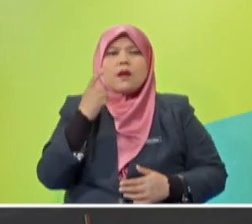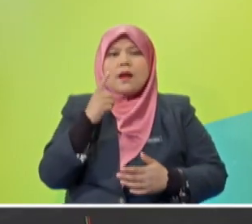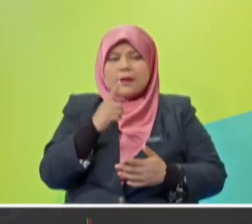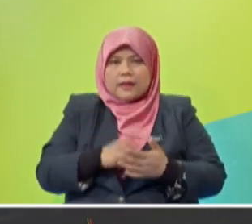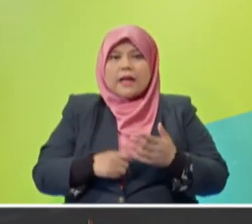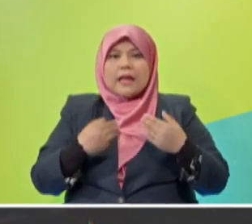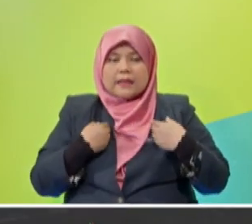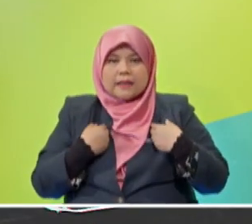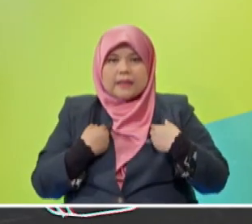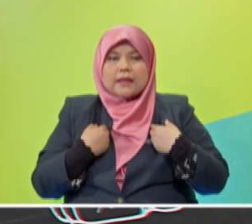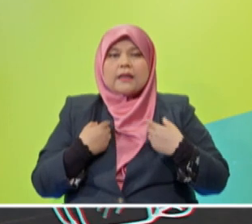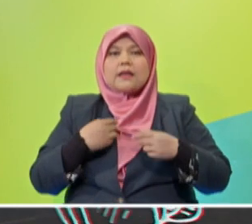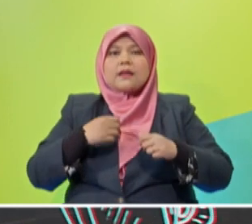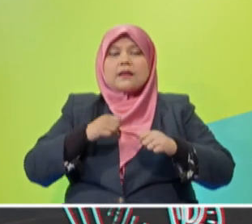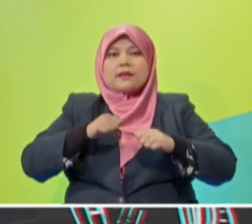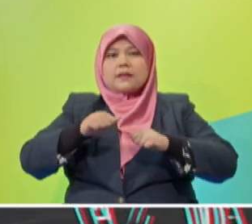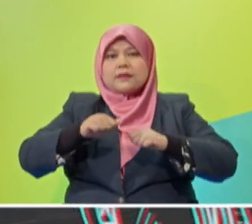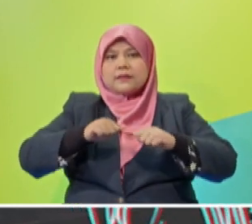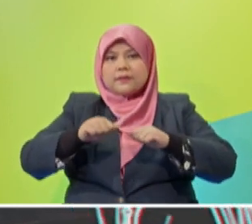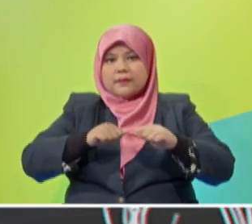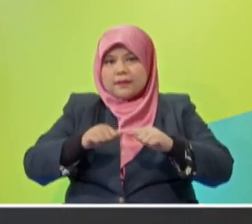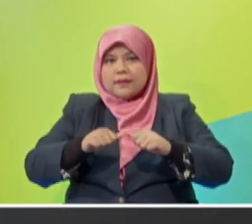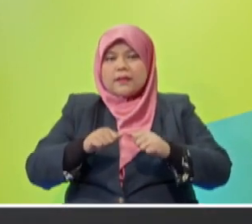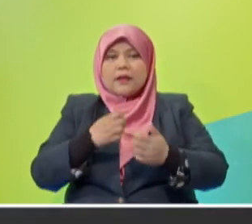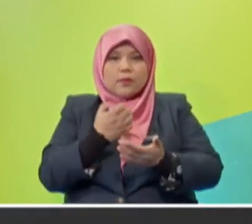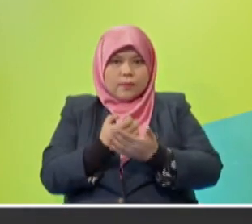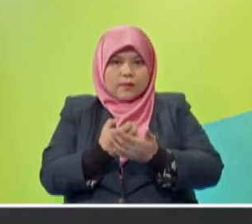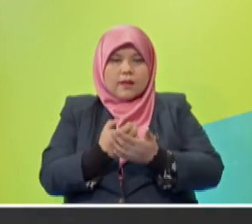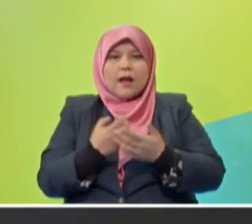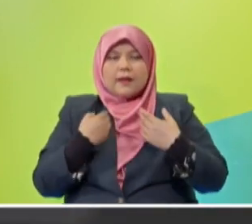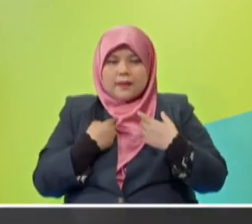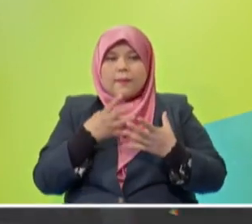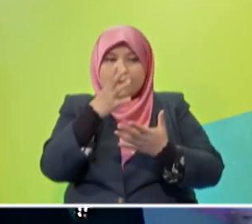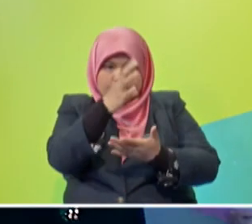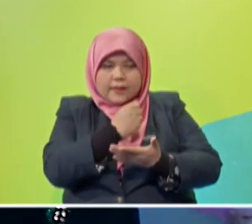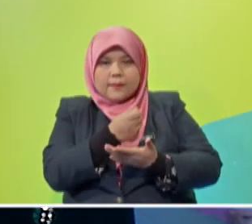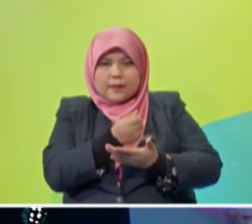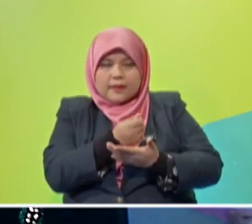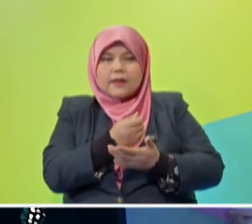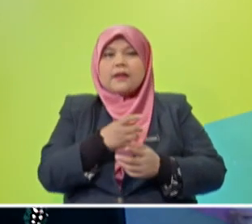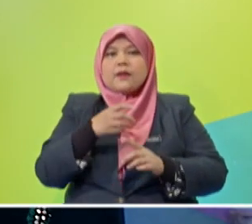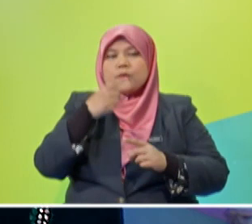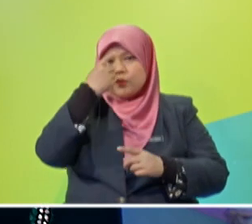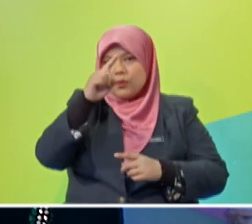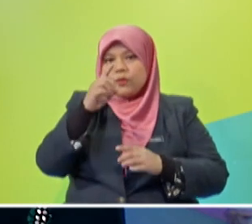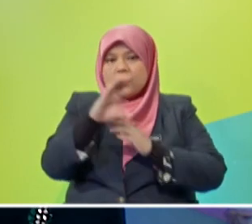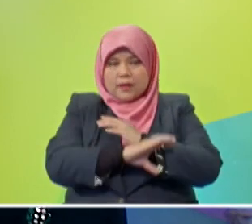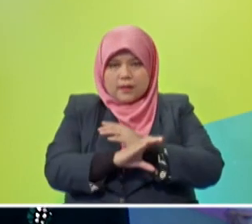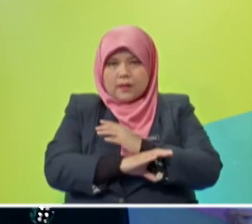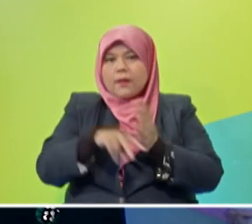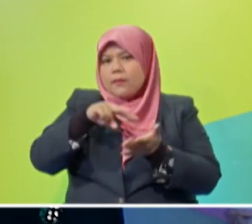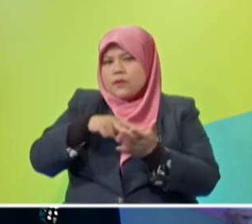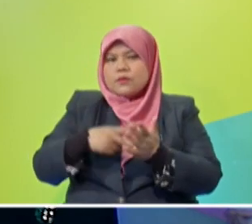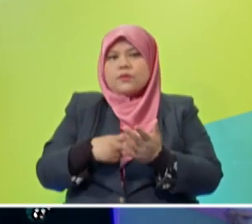aktiviti ekonomi, maka adalah pendapatan kepada negara. Jadi bila ada pendapatan kepada negara, maksudnya ekonomi